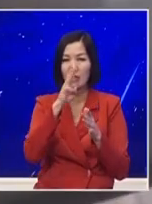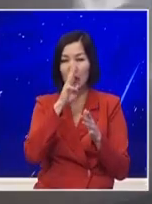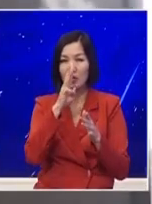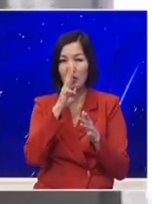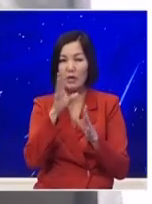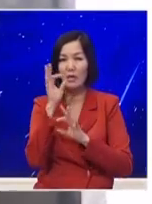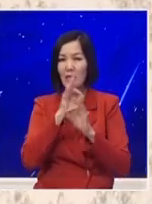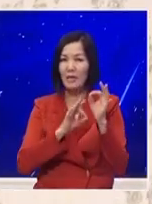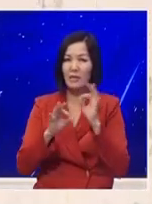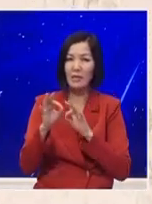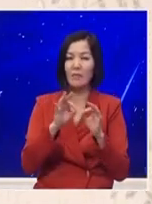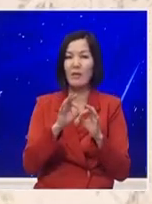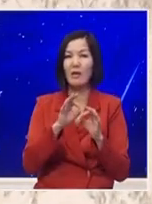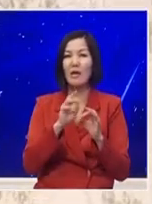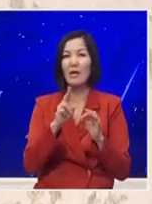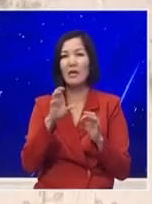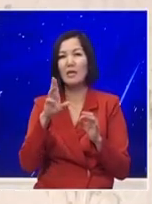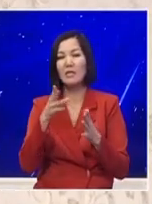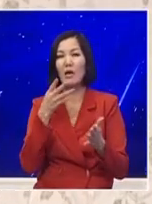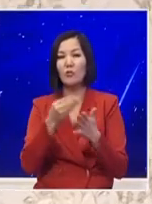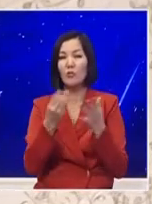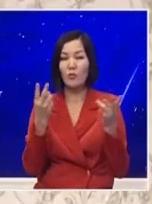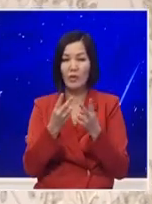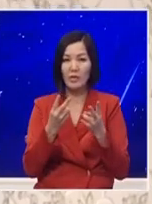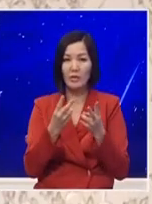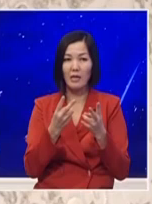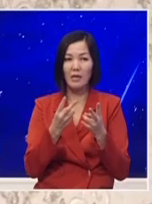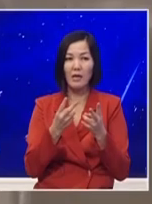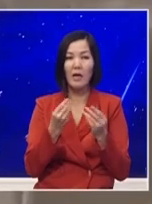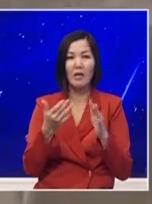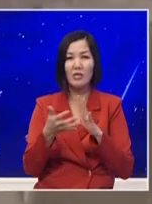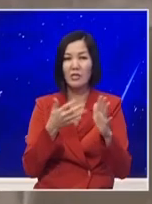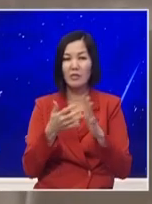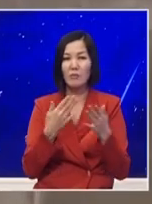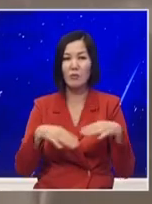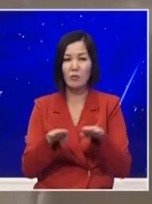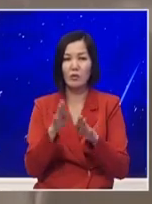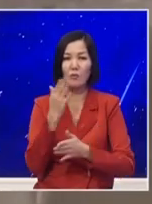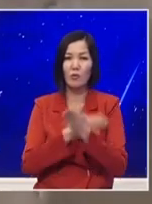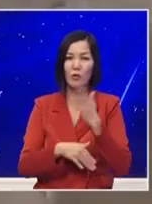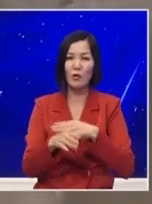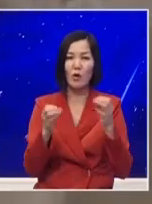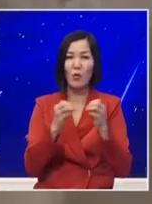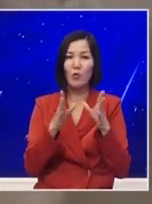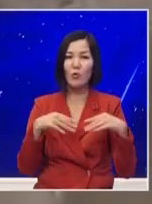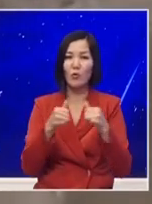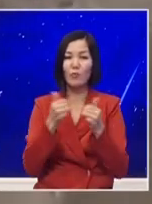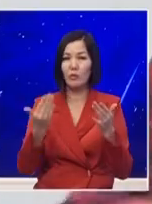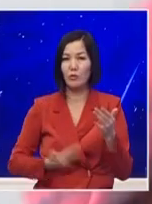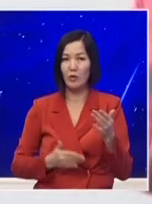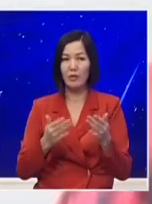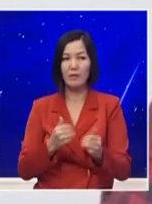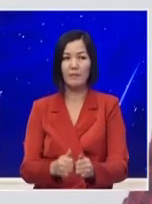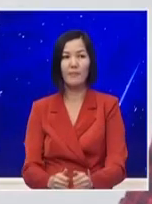өзі дәрі-дәрмек, коммуналдық төлемдерден артылмайды. Мұнда дәл осындай мүгедек балалары бар, оннан аса отбасы тұрады.